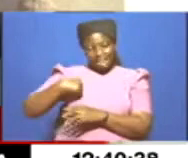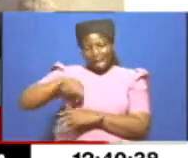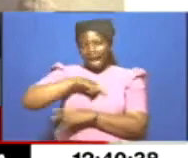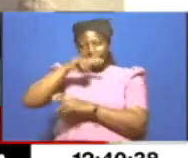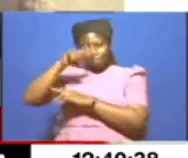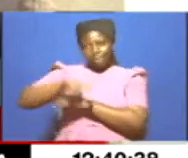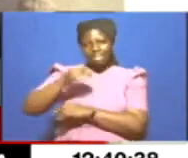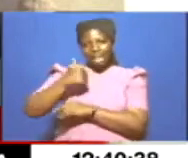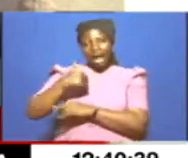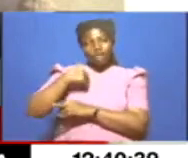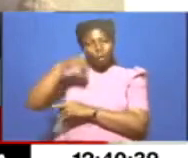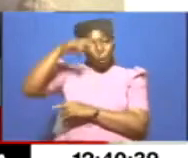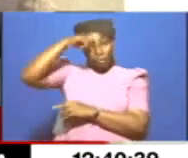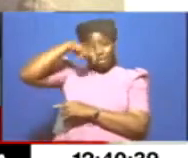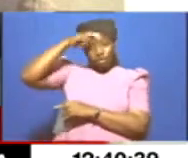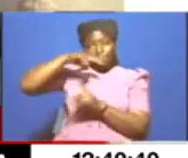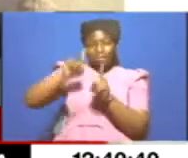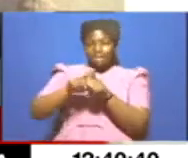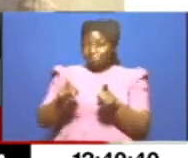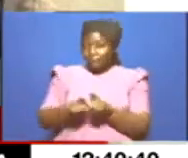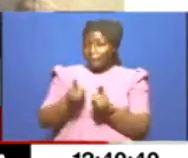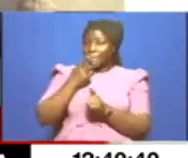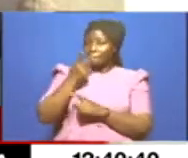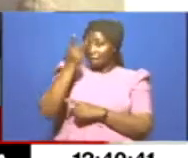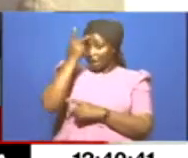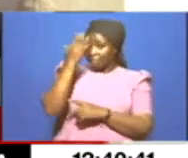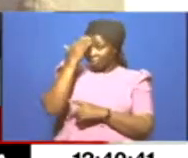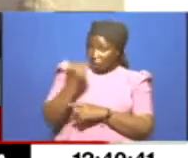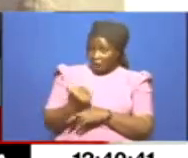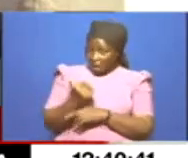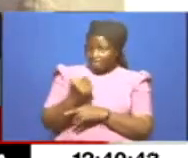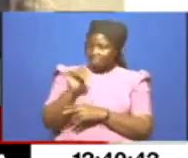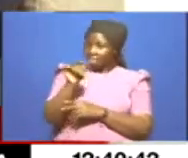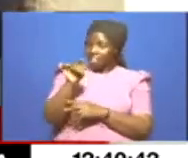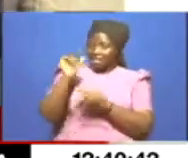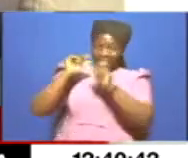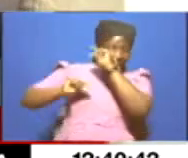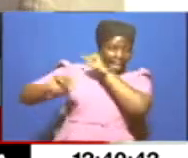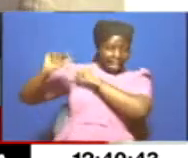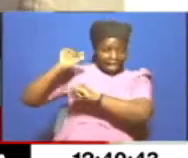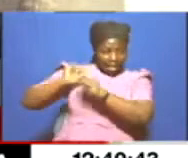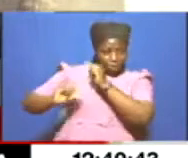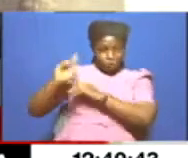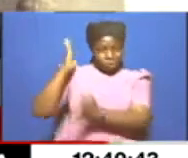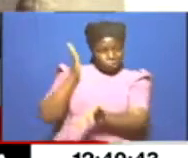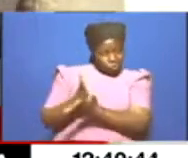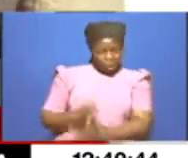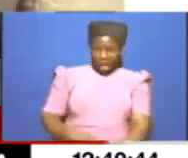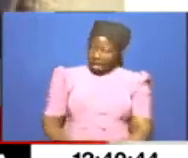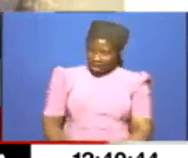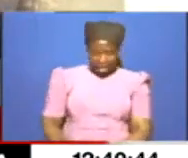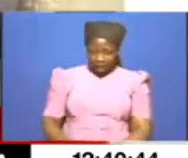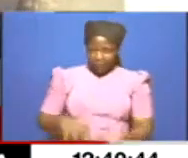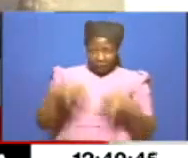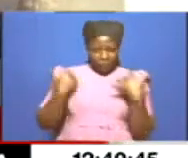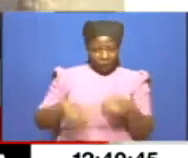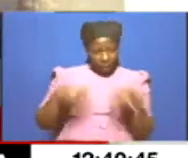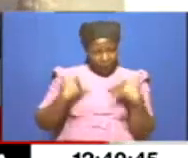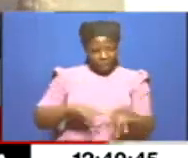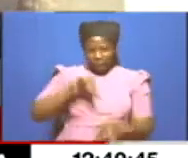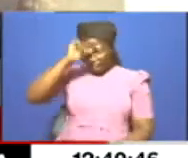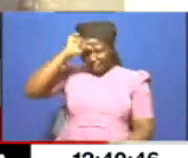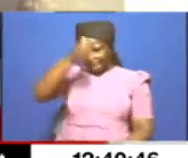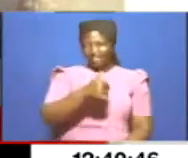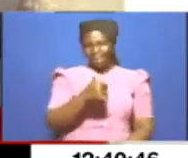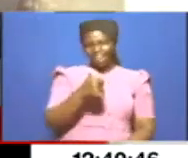kama wazazi. Maana kizazi hiki Nanzi ni kizazi ambacho kiko mbele sana. Yaani unapata hekima yao iko juu